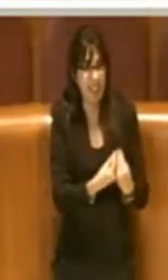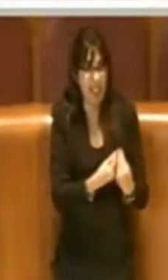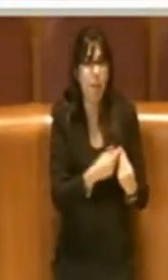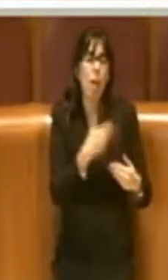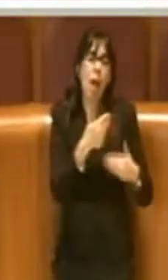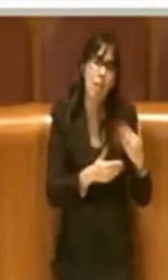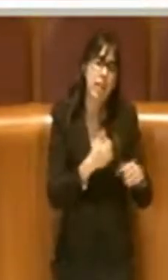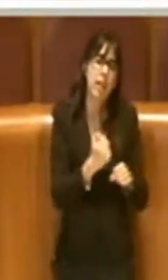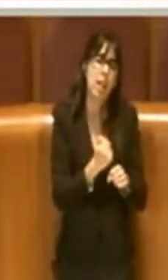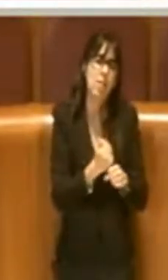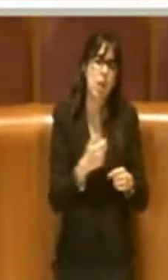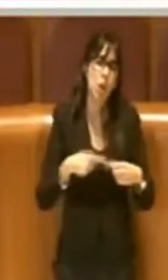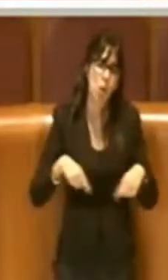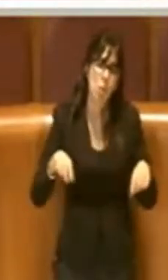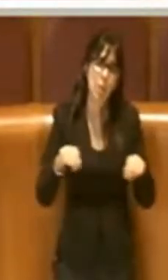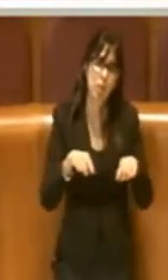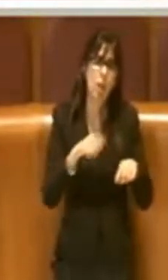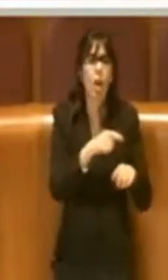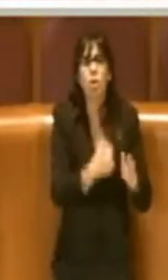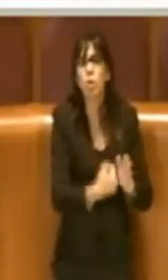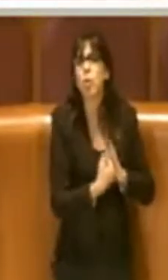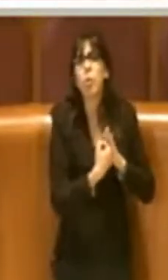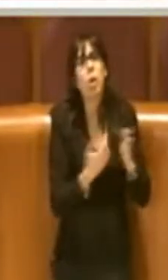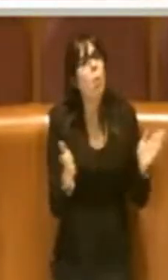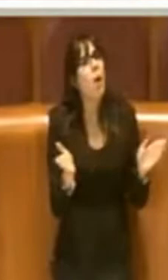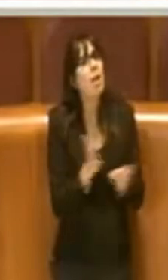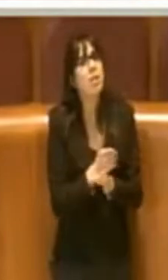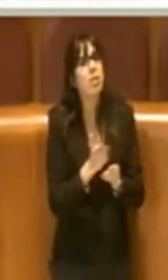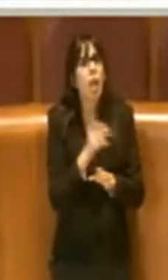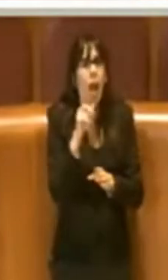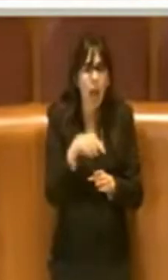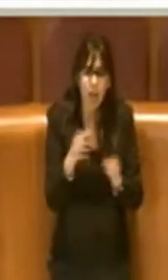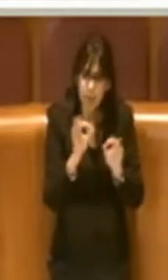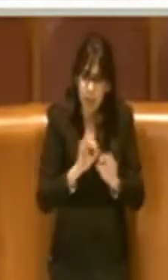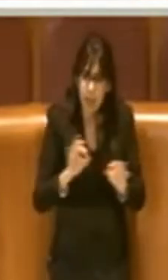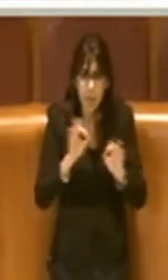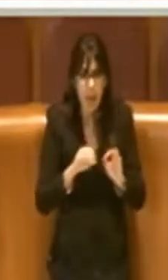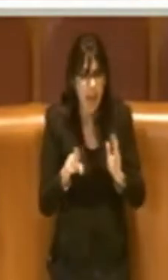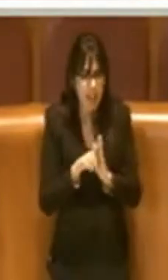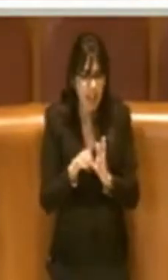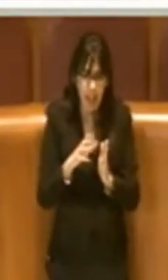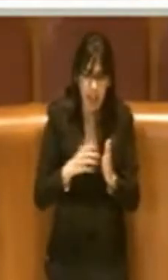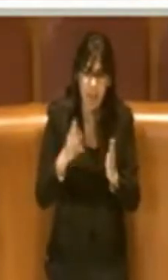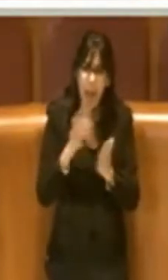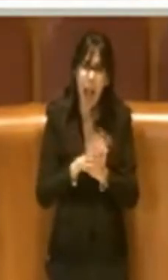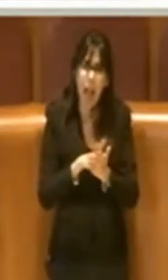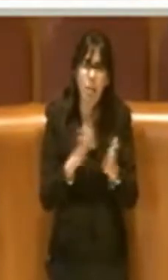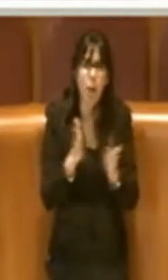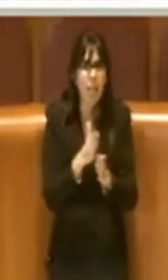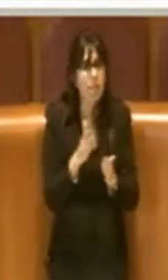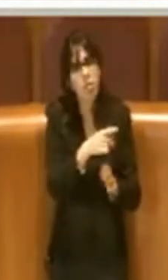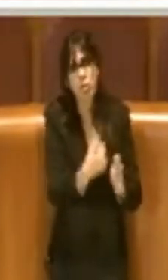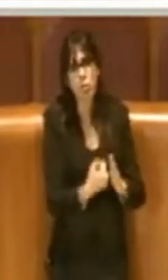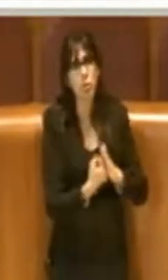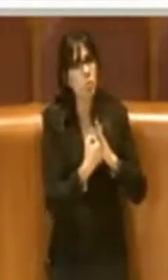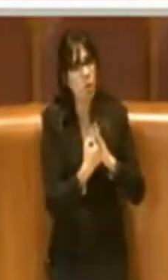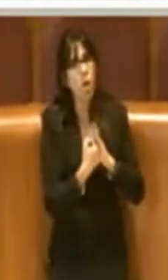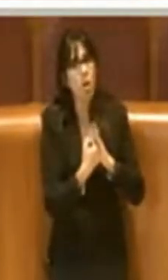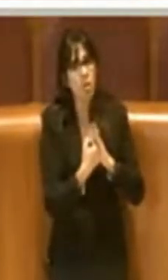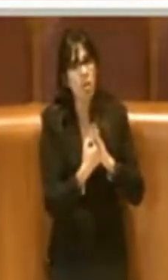mi supportano in tutto, anche nella predisposizione di questi atti, ma io vorrei anche dire che